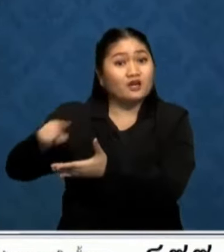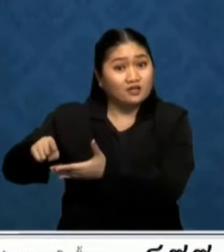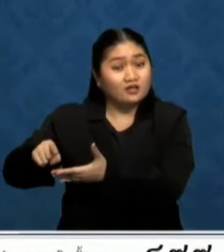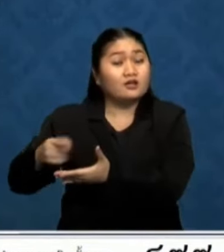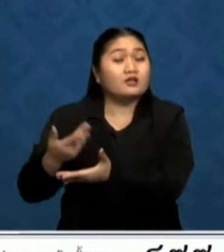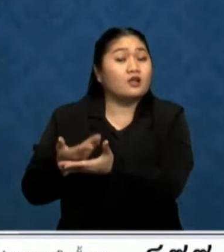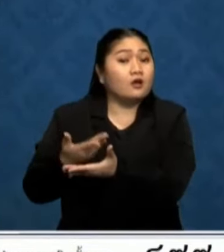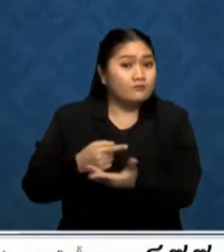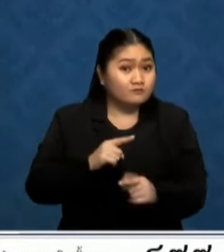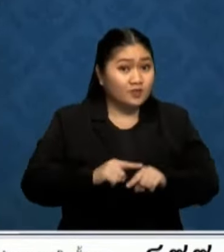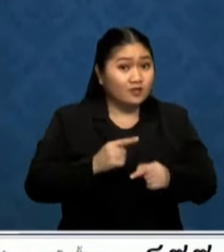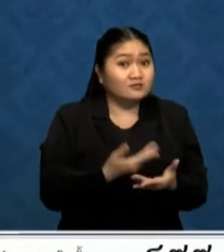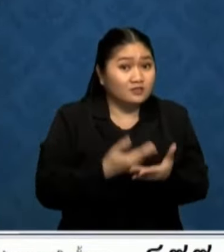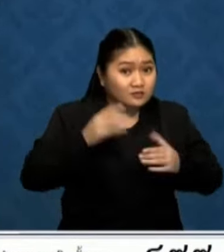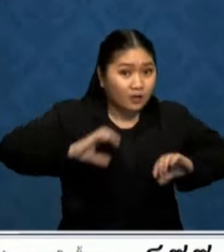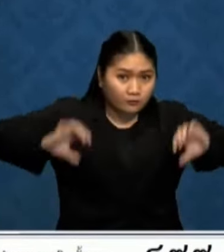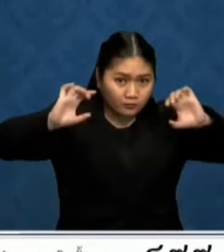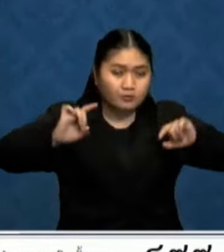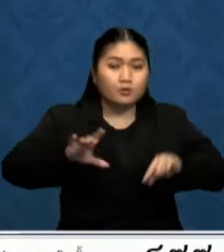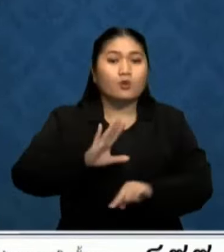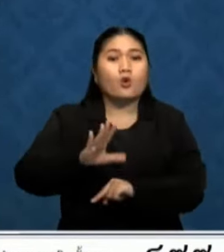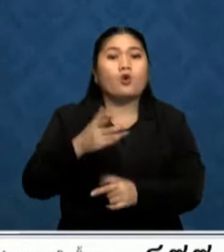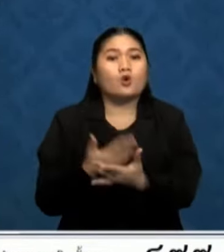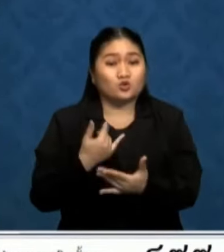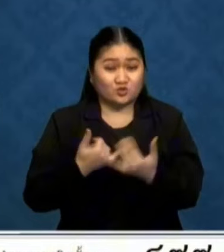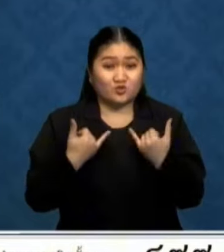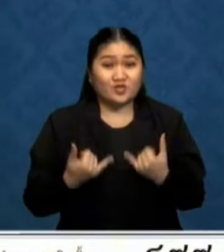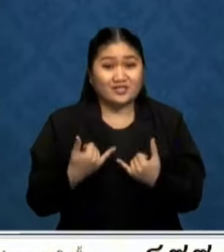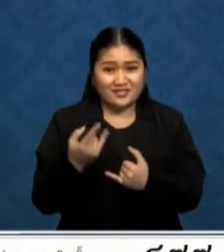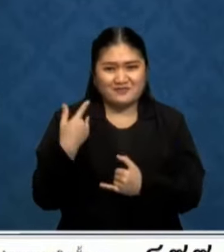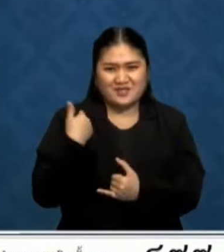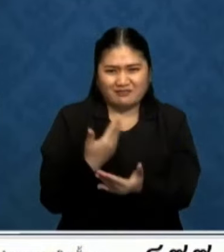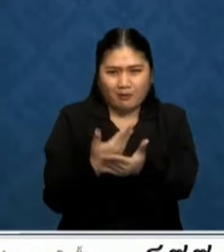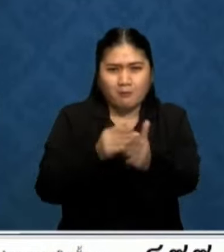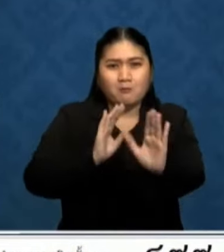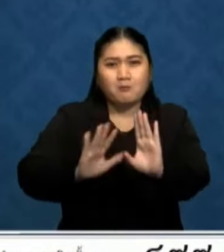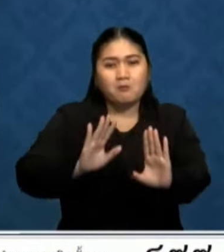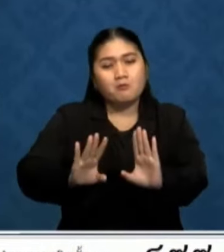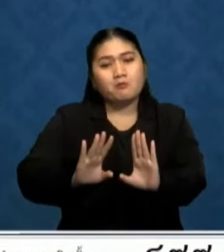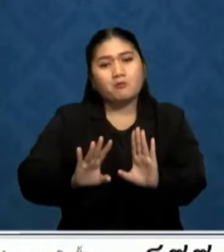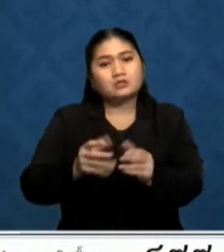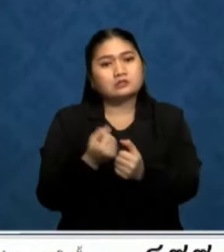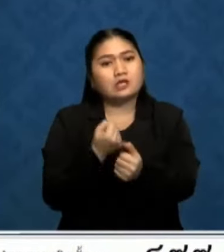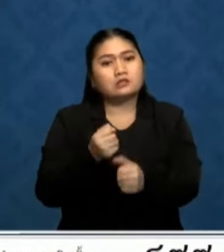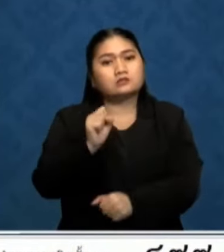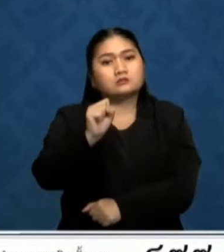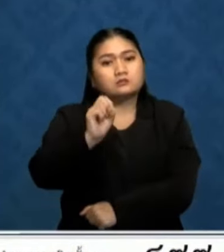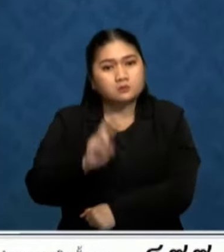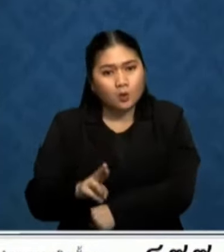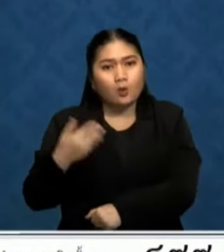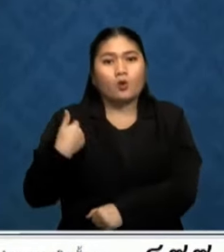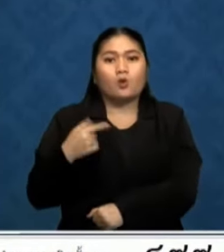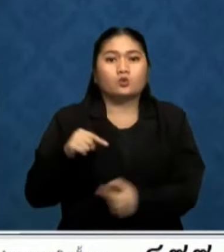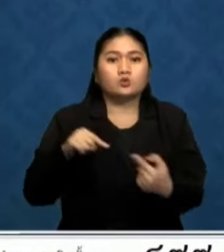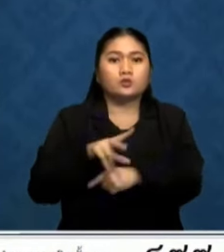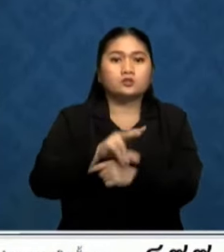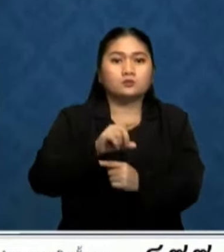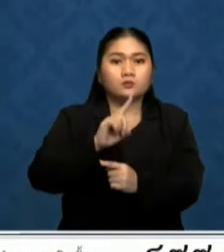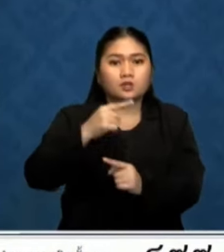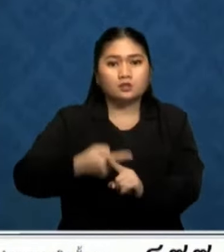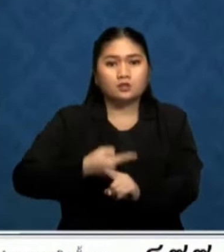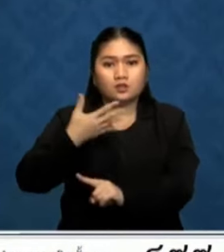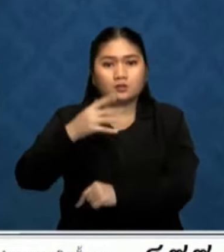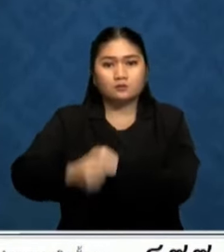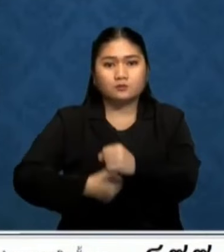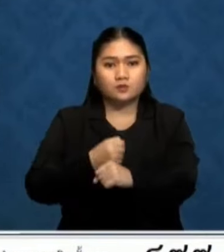การคลังฐานการเงินดานต่ประเทศของไยใปัจุบมีมูลค่าเงินสำรองระหางประเทศหนาวนที่ 31 พฤษภา